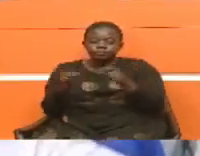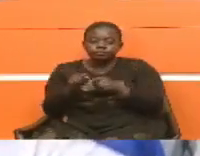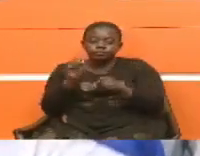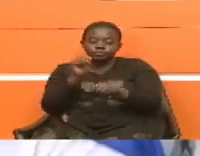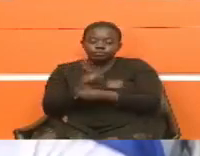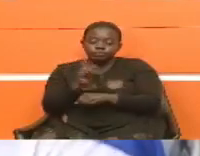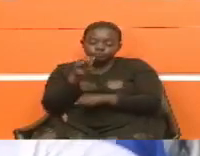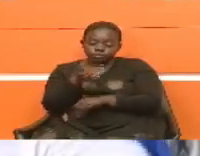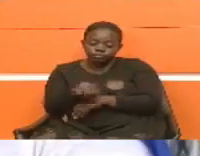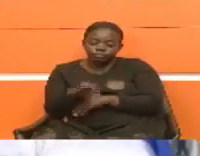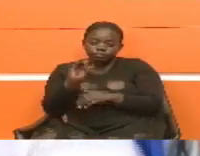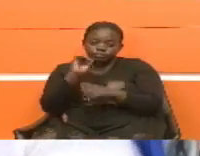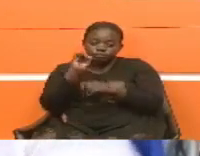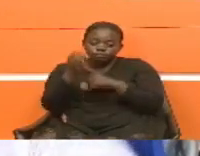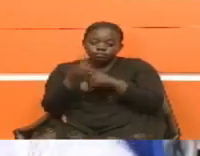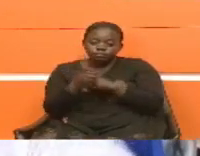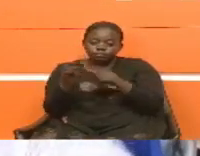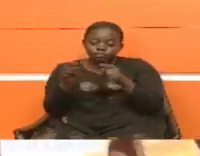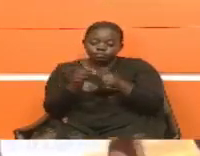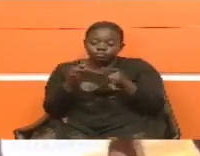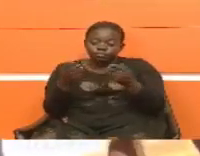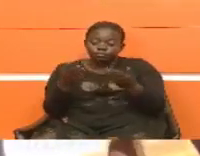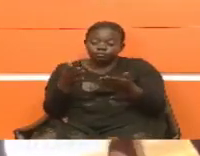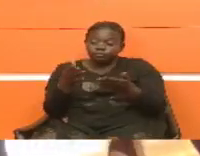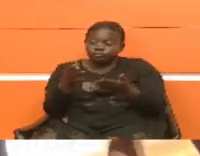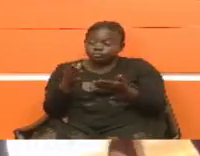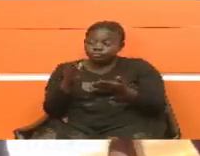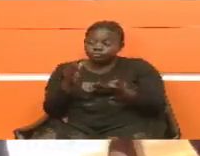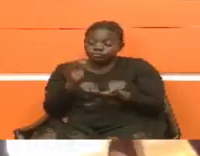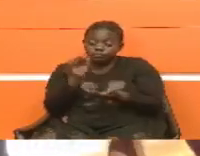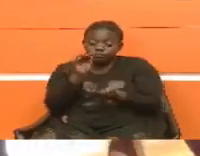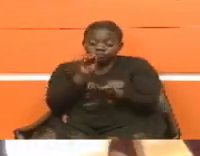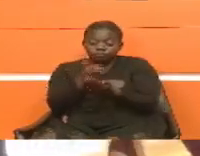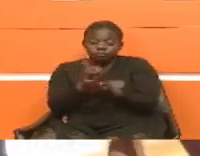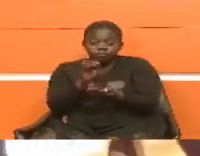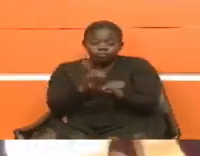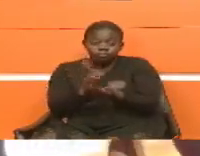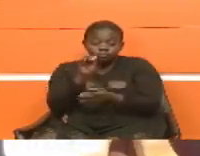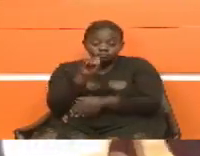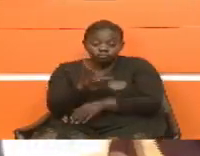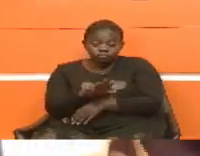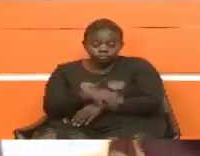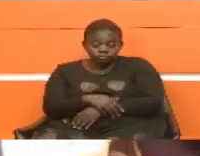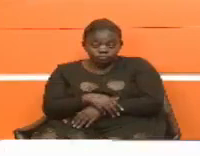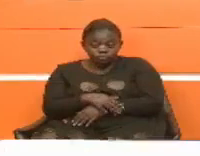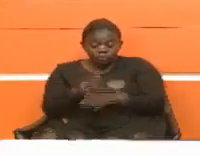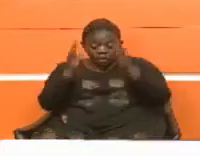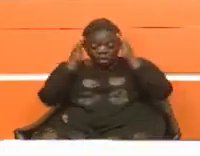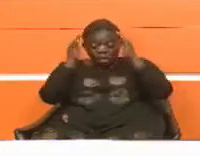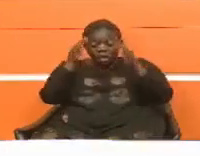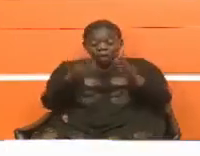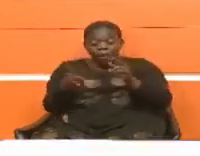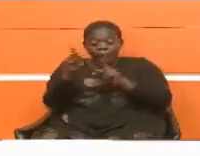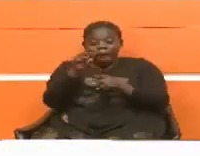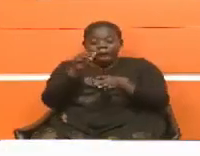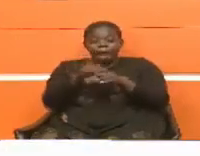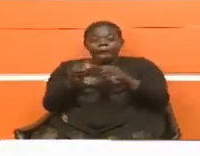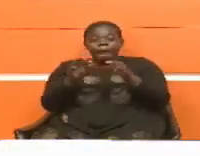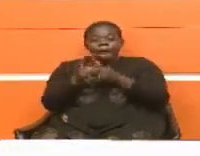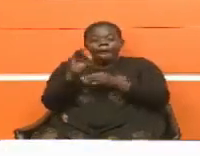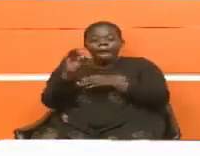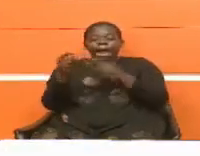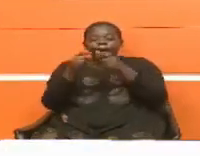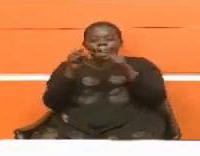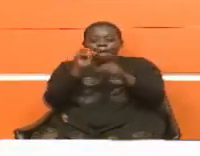n'obumalirivu emirimu ate bayiga okutereka. Ekigendero ekikulu kwe kusisesira abantu ku by'omwoyo naye